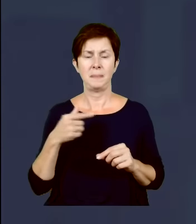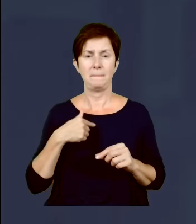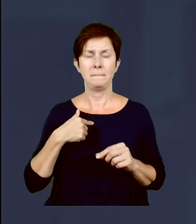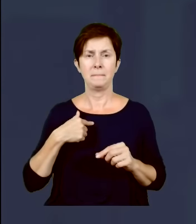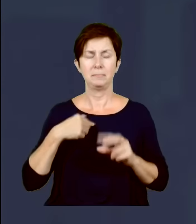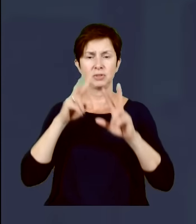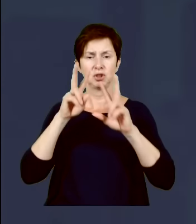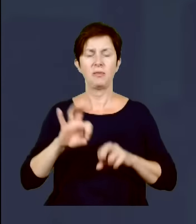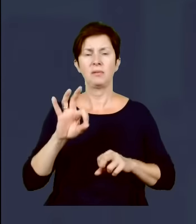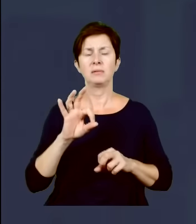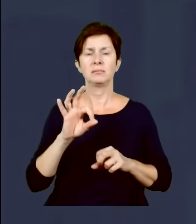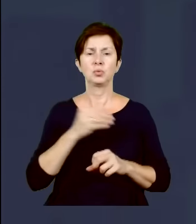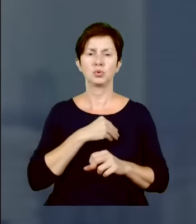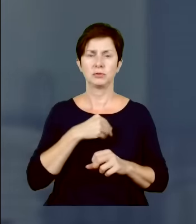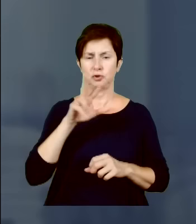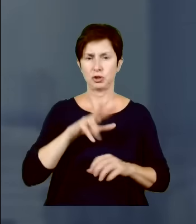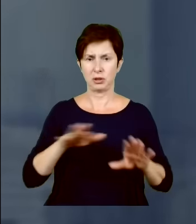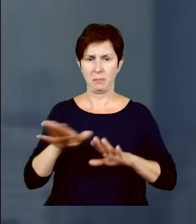miejscu to zdem